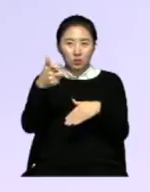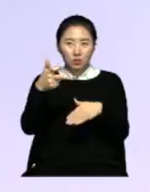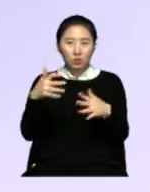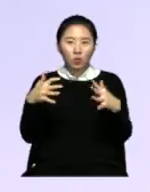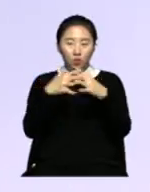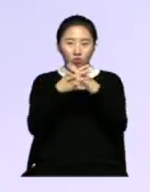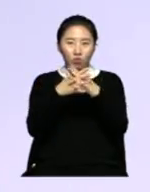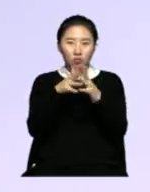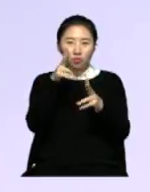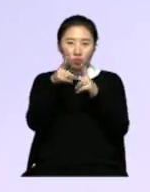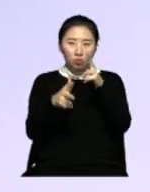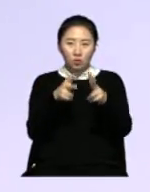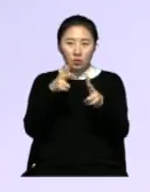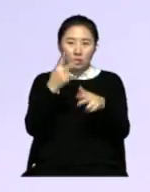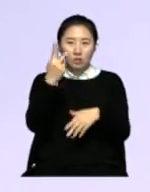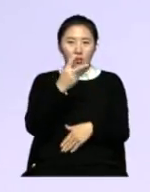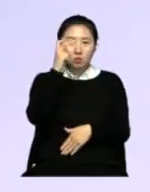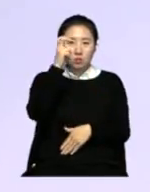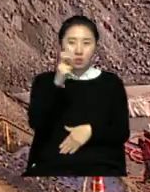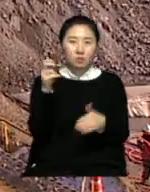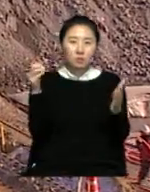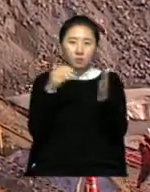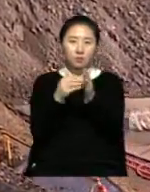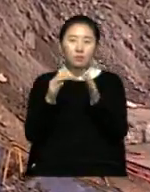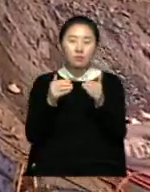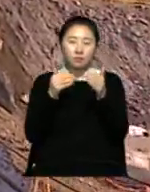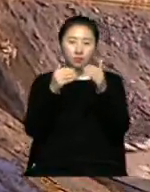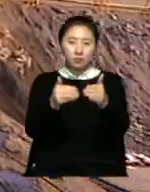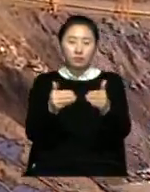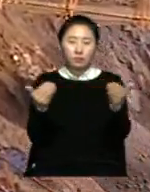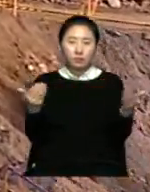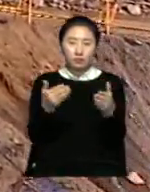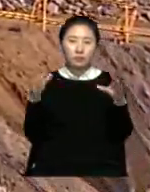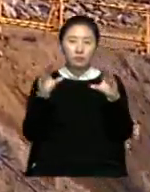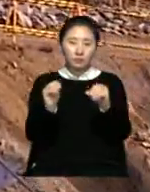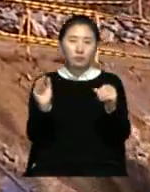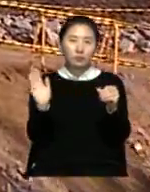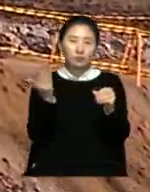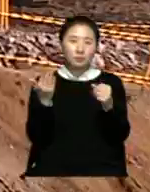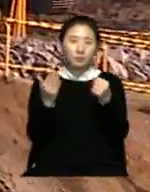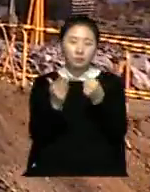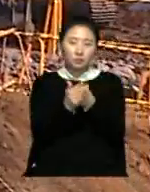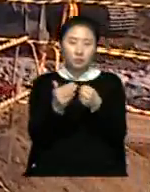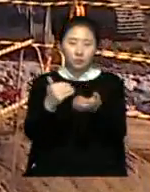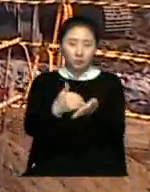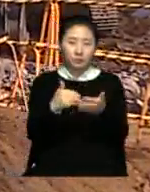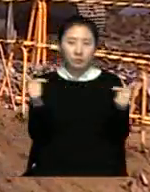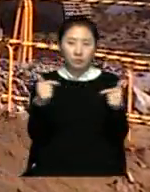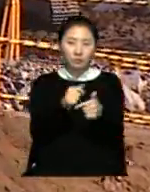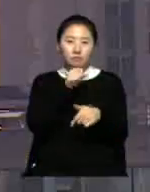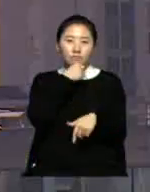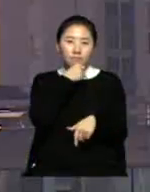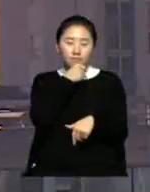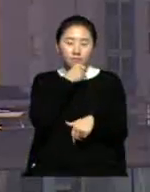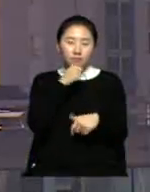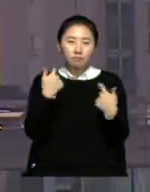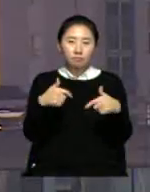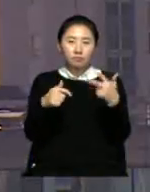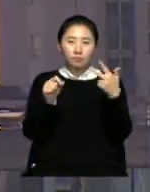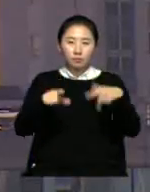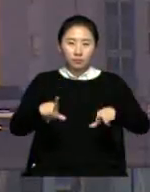공사는 2020년까지 진행됩니다. 공사장은 작업을 마칠 때까지 민원 줄이기에 나선 실적서를